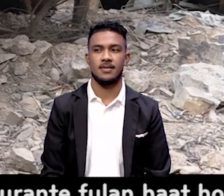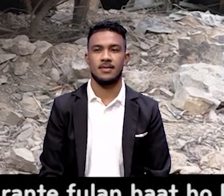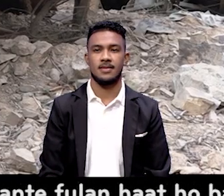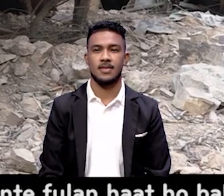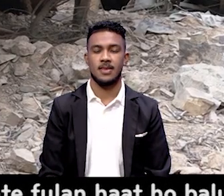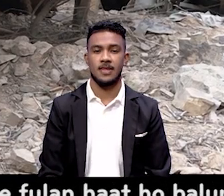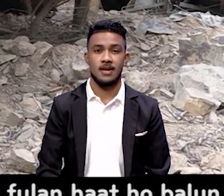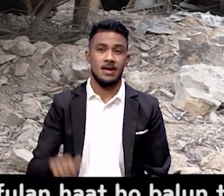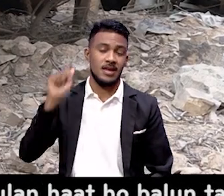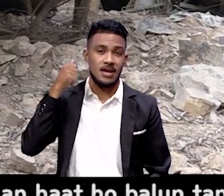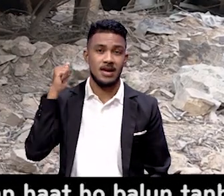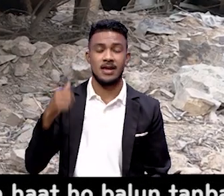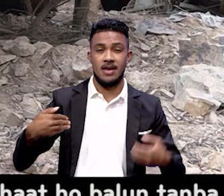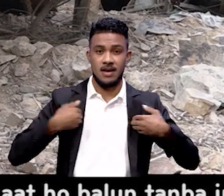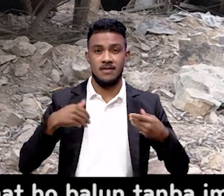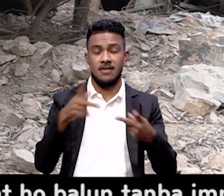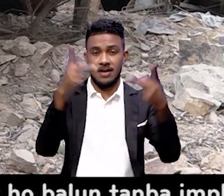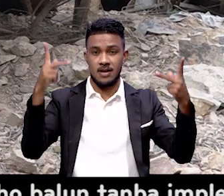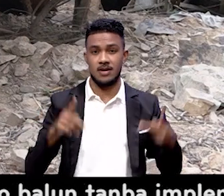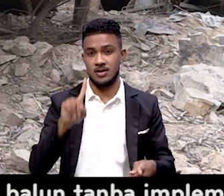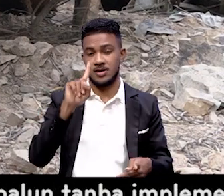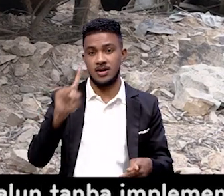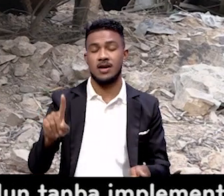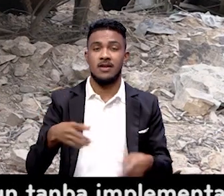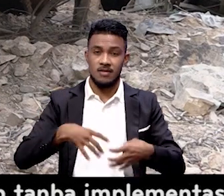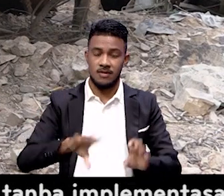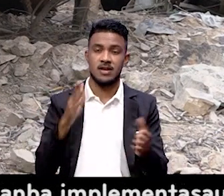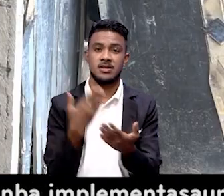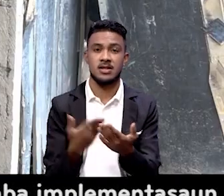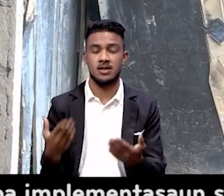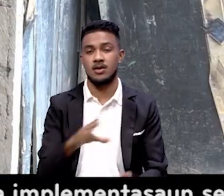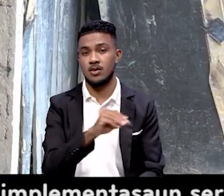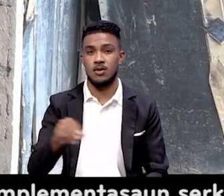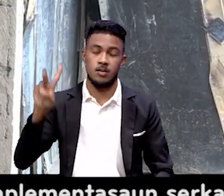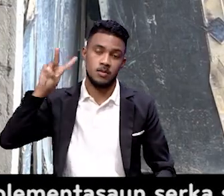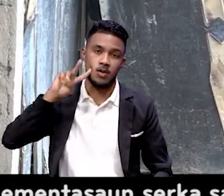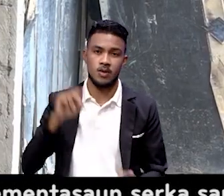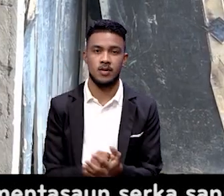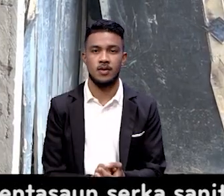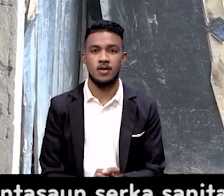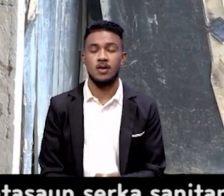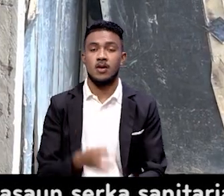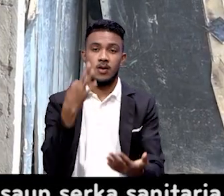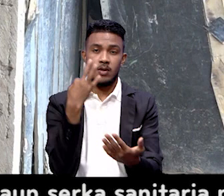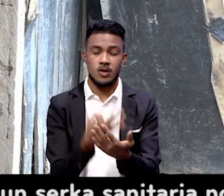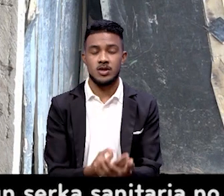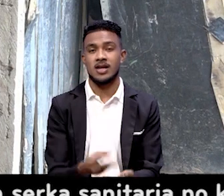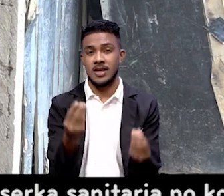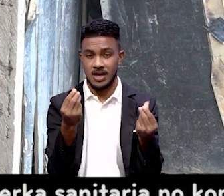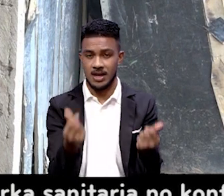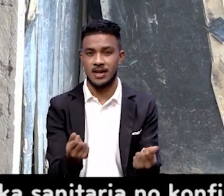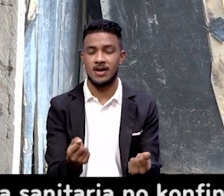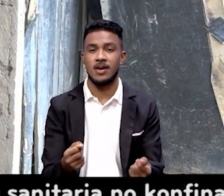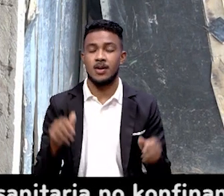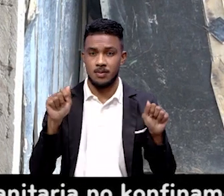Te ine se kios ke ida, fansa sang ni sida di lor-lorong niang no modo. Rendimento negosi kikne, suficiente